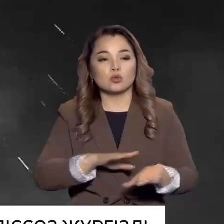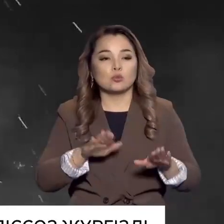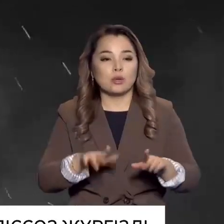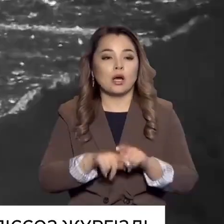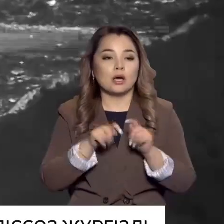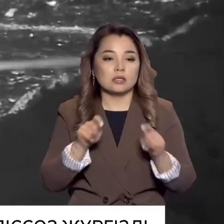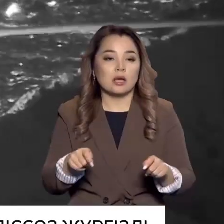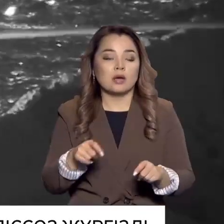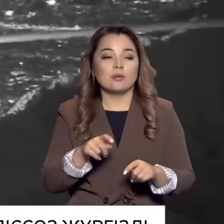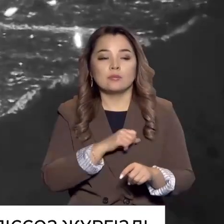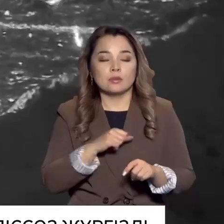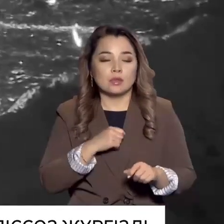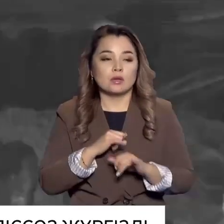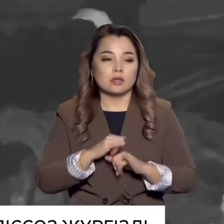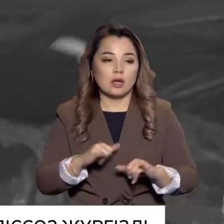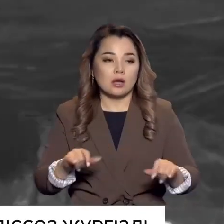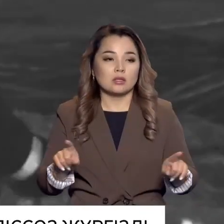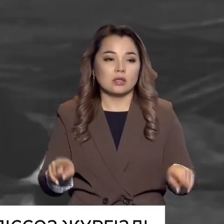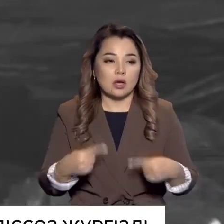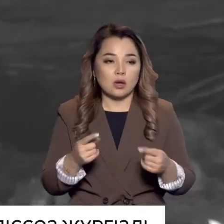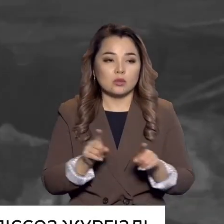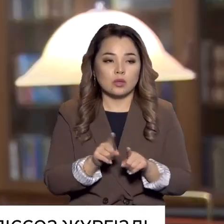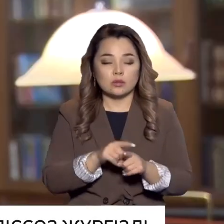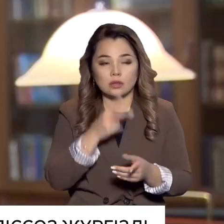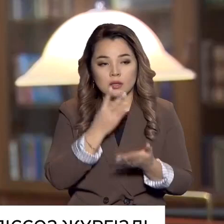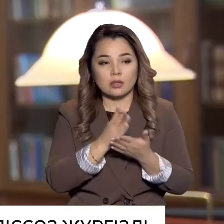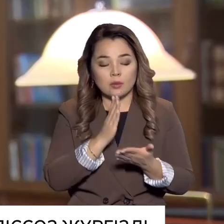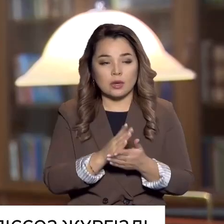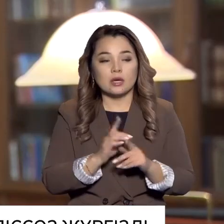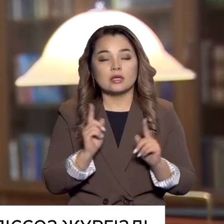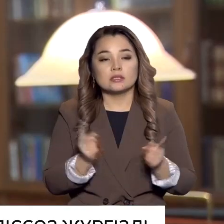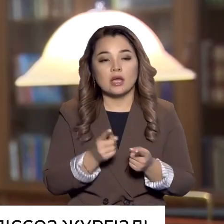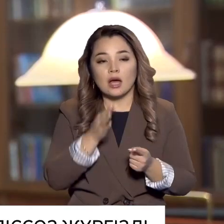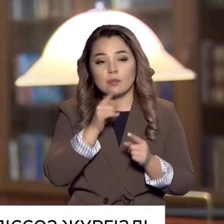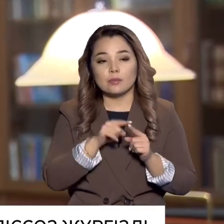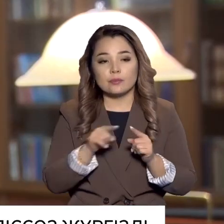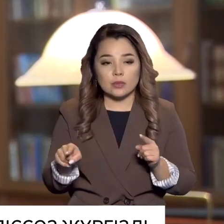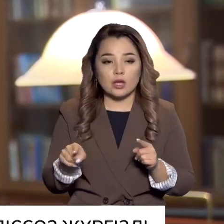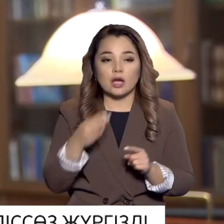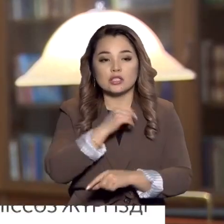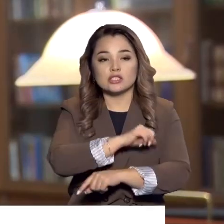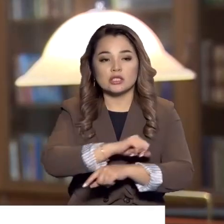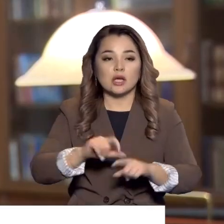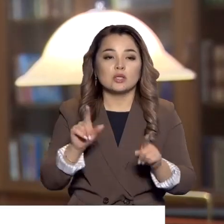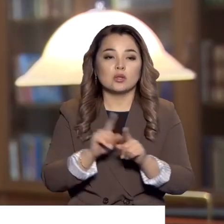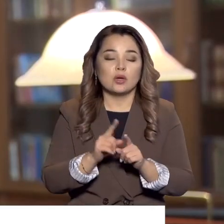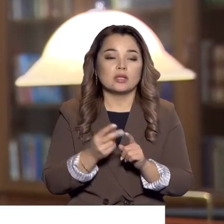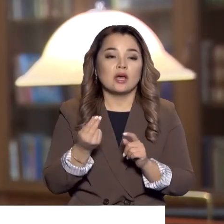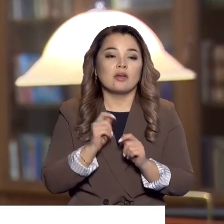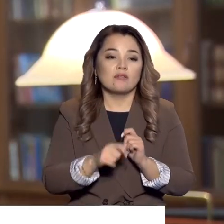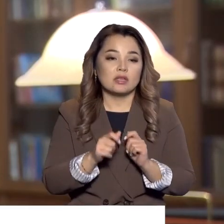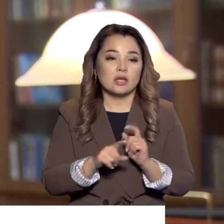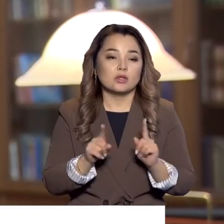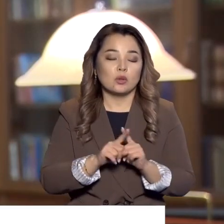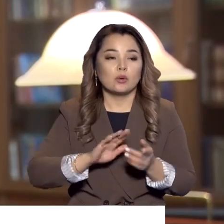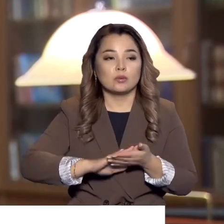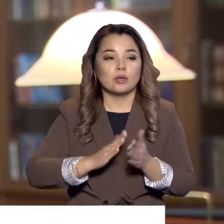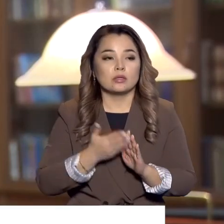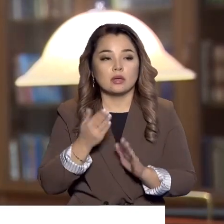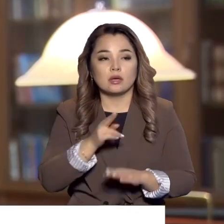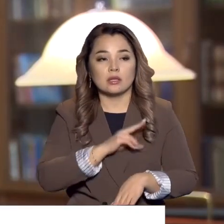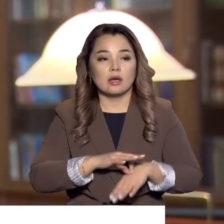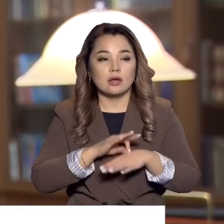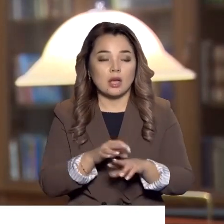ашып, екі қолға бір күрек тауып берудің де ұтымды қадамы осы еді. Қысқа мерзімде шетелдік инвесторлар тарту жұмысы жолға қойылды